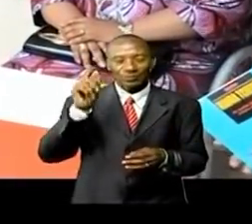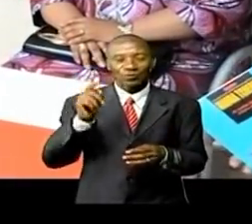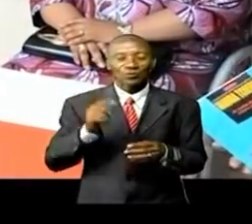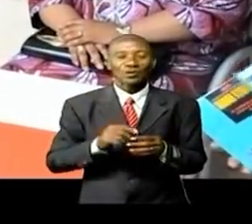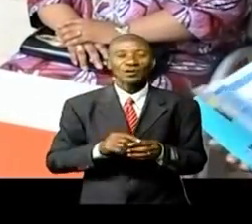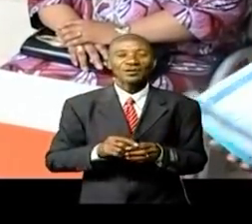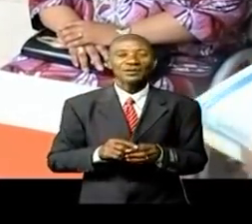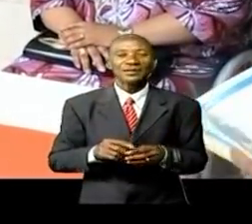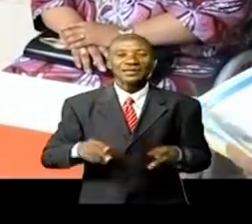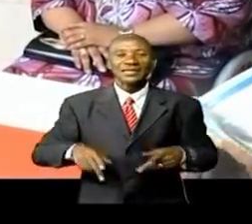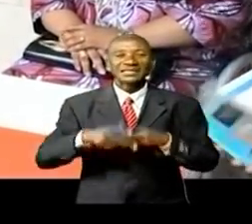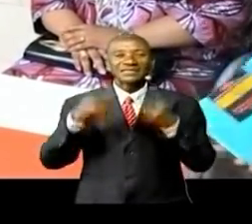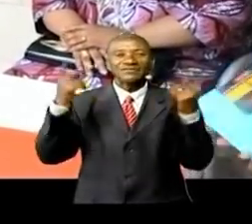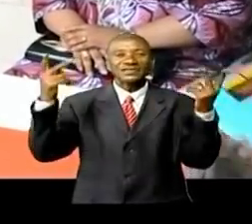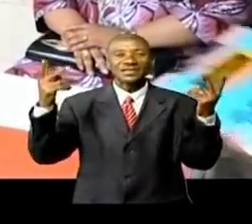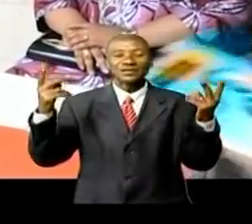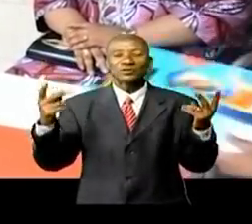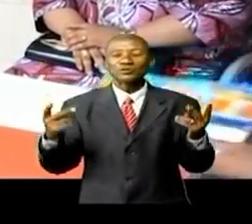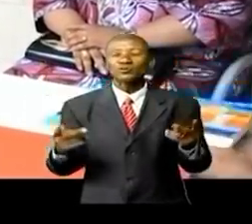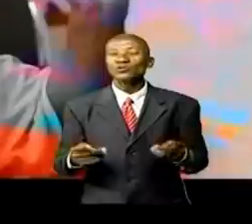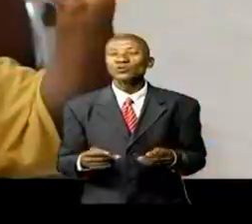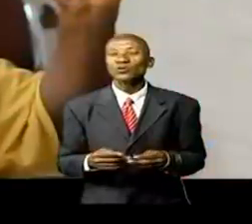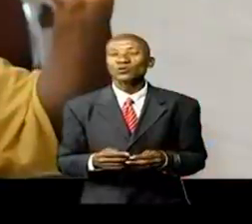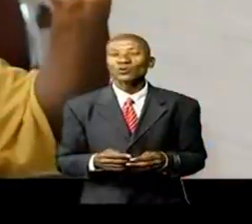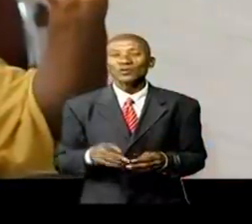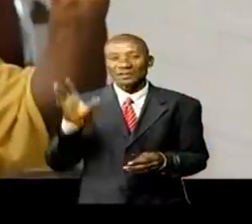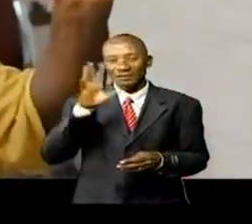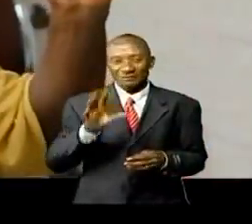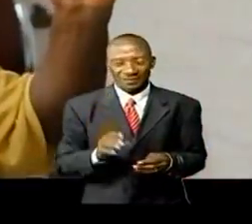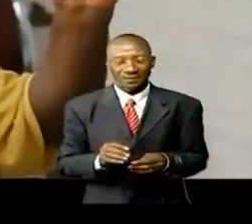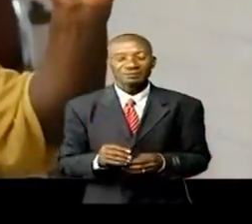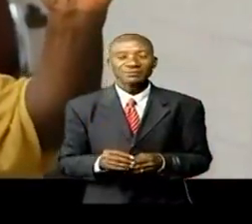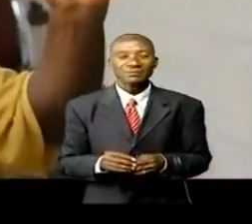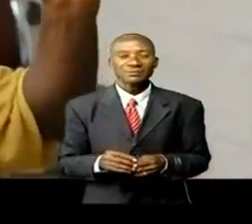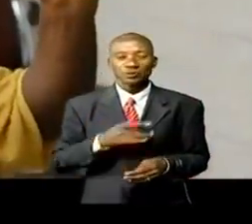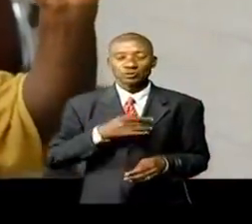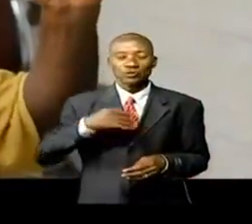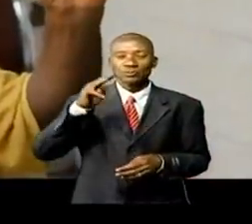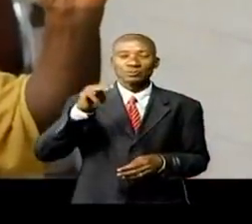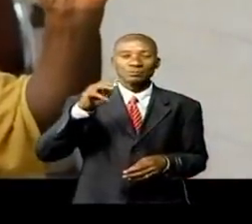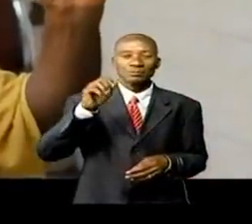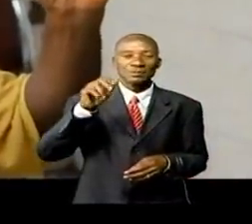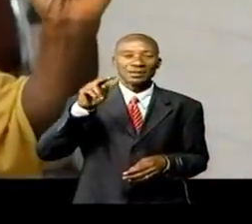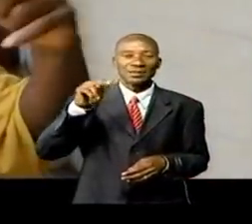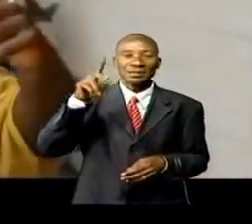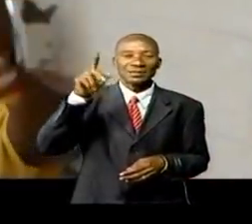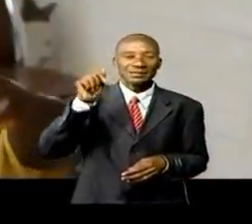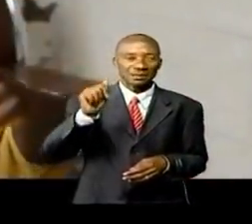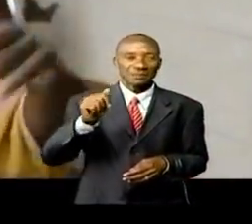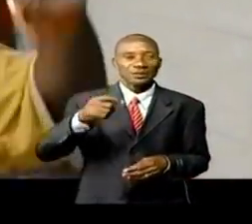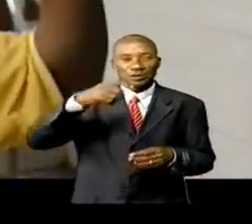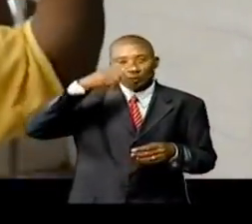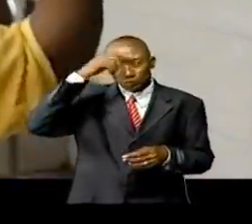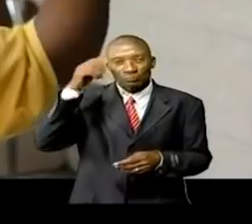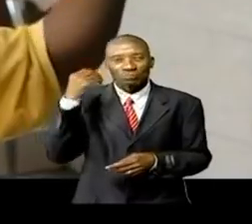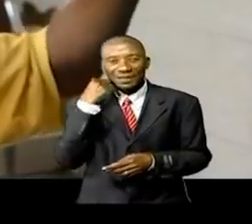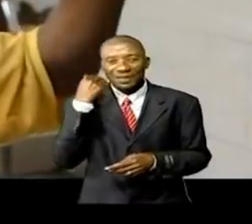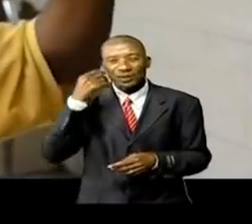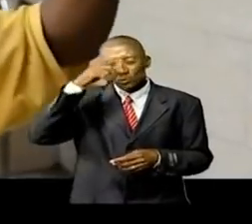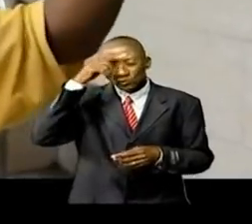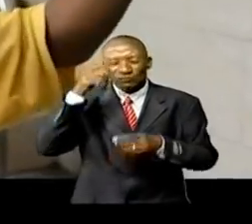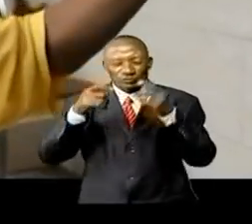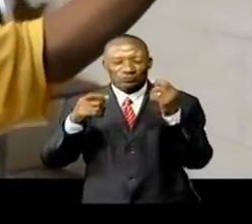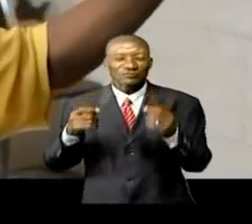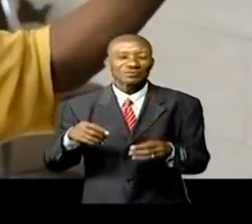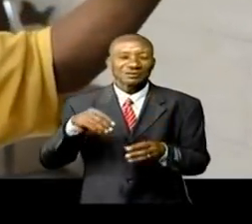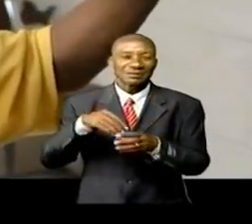le professeur Antoine Manda Tchebwa, souffrant à Kinshasa, dénonce avec la toute dernière énergie à son domicile au cours